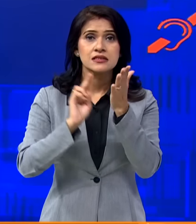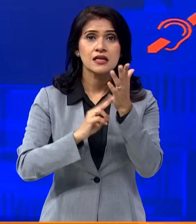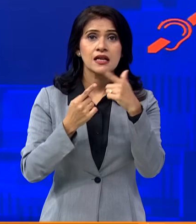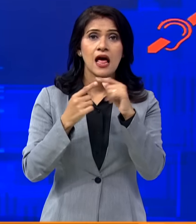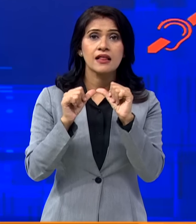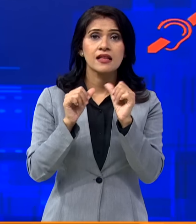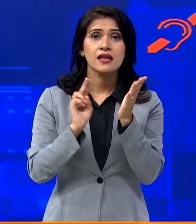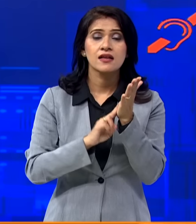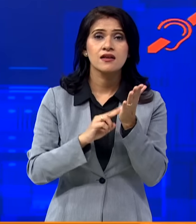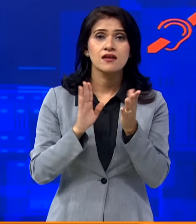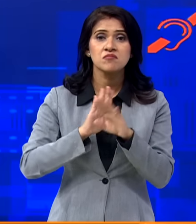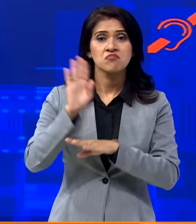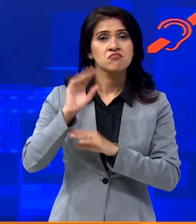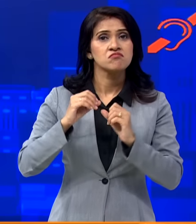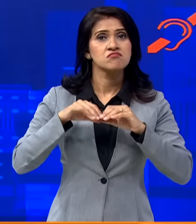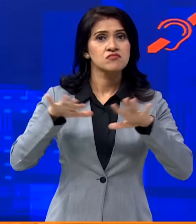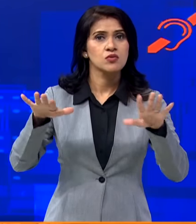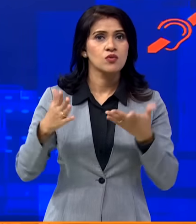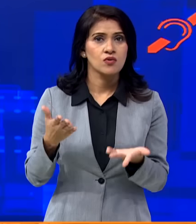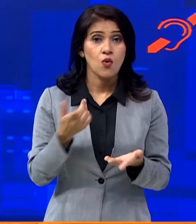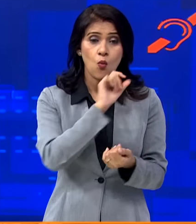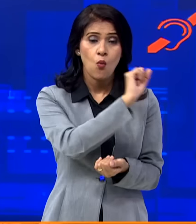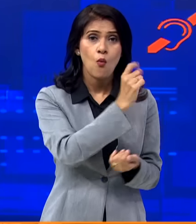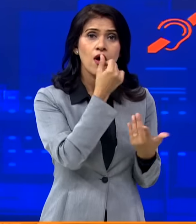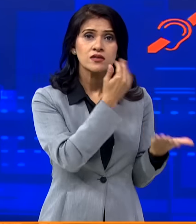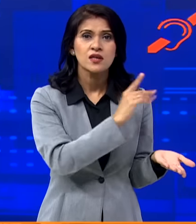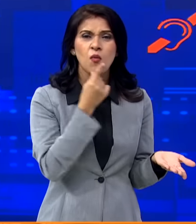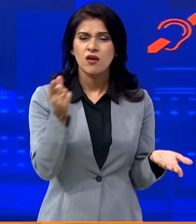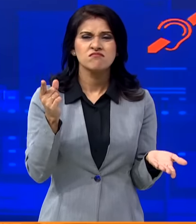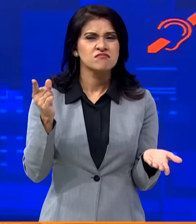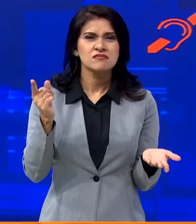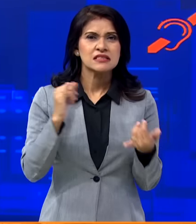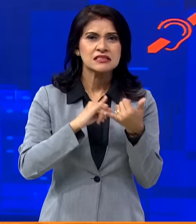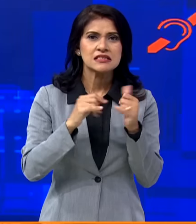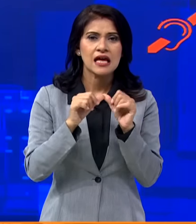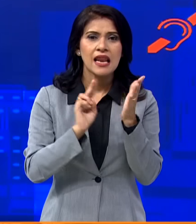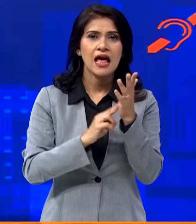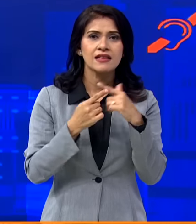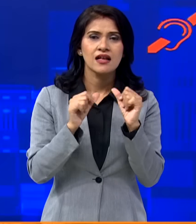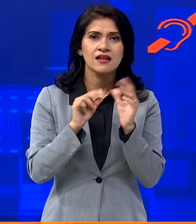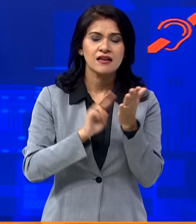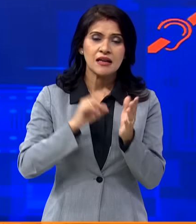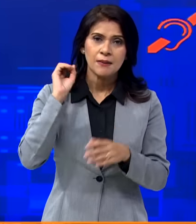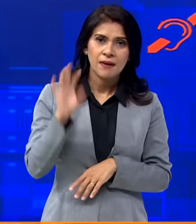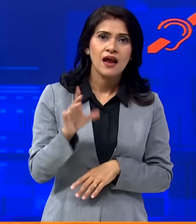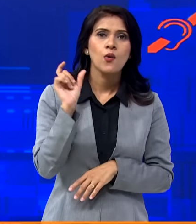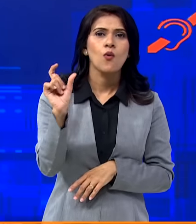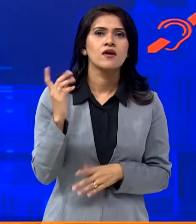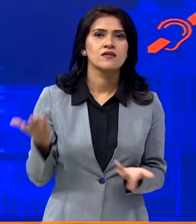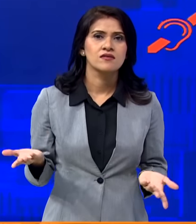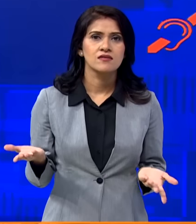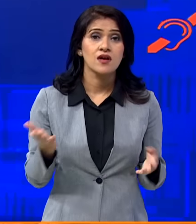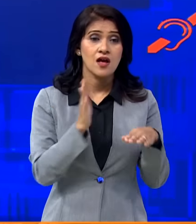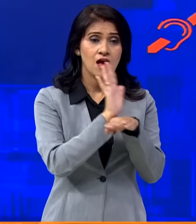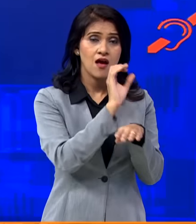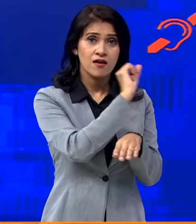सुपुत्र हैं कहते हैं सनातन इ डर्टी वर्ल्ड एक पार्टी है एम के कांग्रेस पार्टी